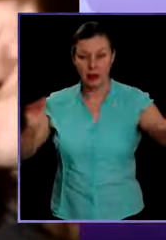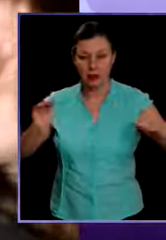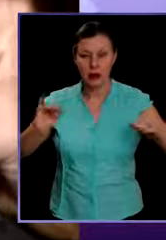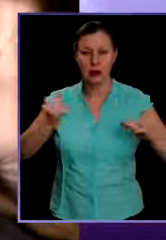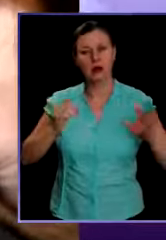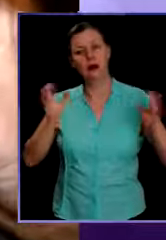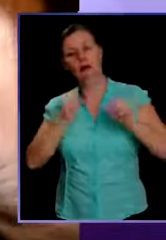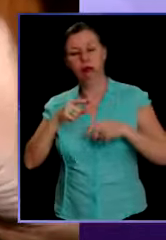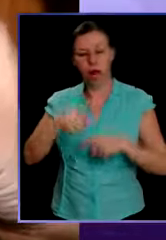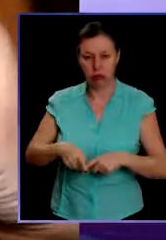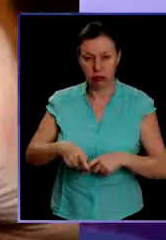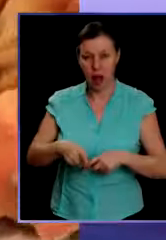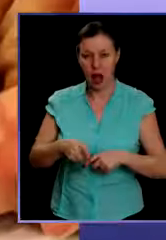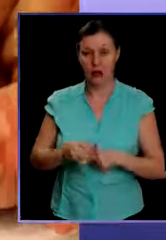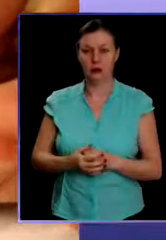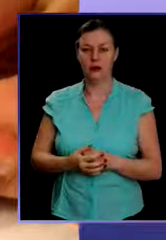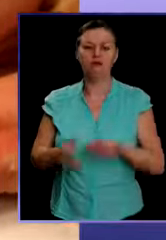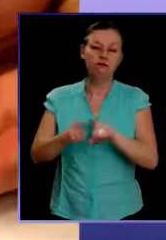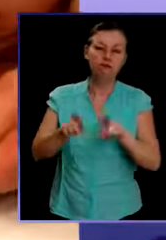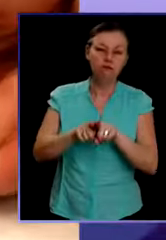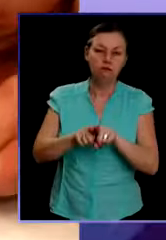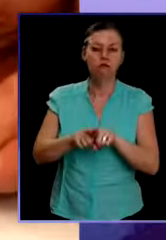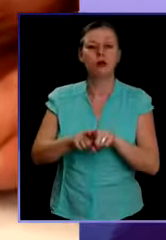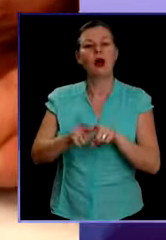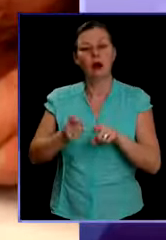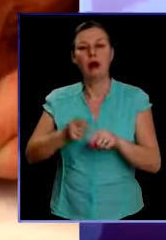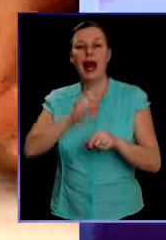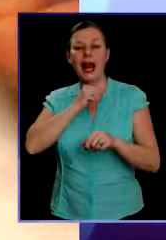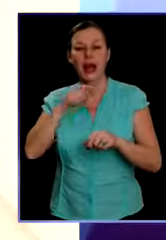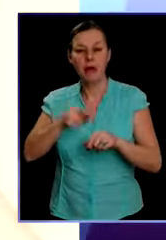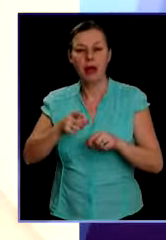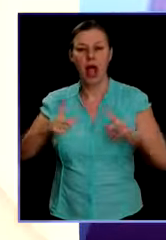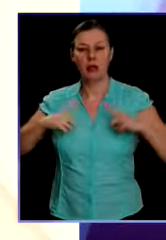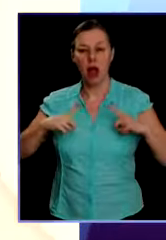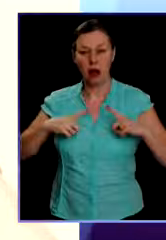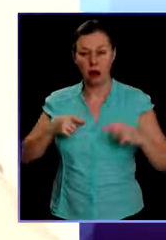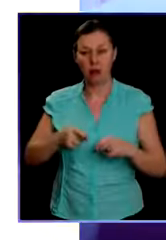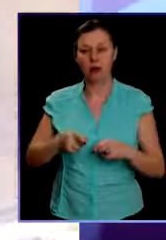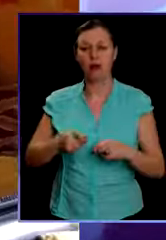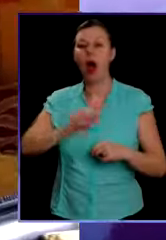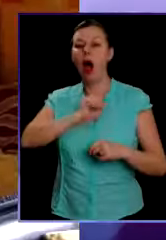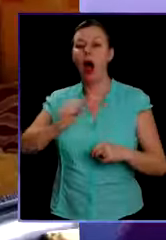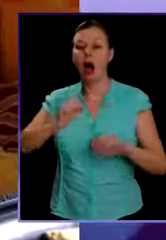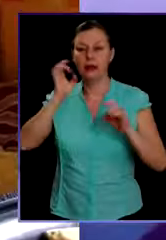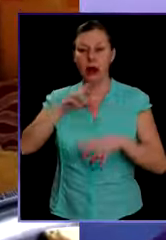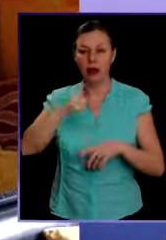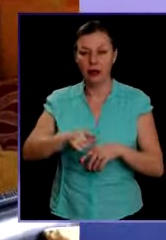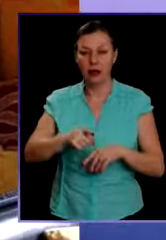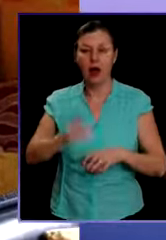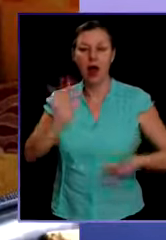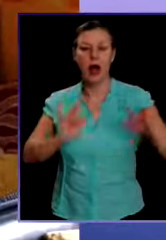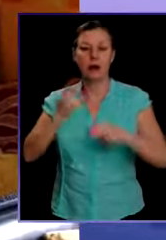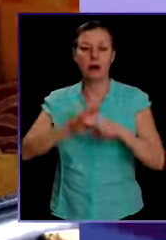miatt rosszul lesznek és sok esetben az ájuláshoz hasonló hipoglikémiás állapotba kerülnek. Andrea kisfia egy